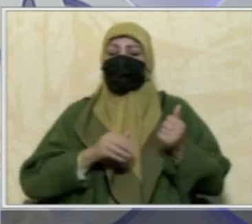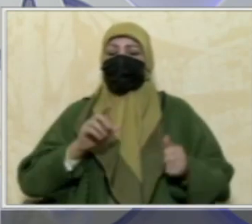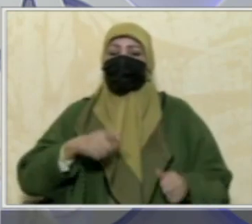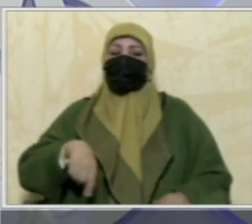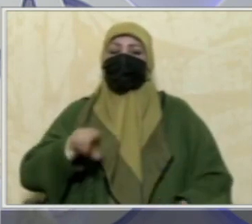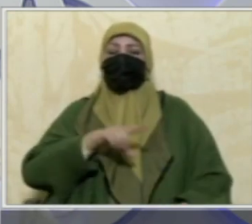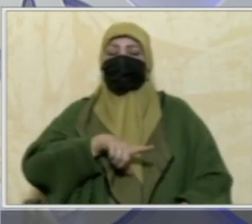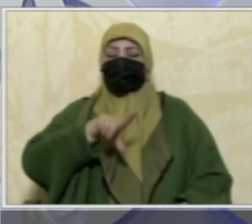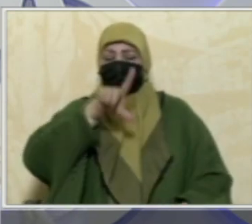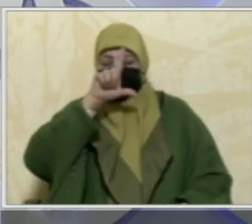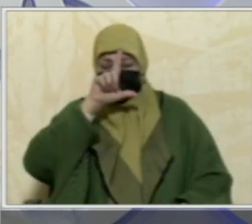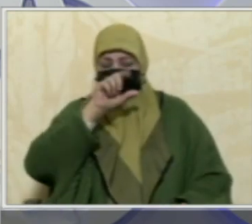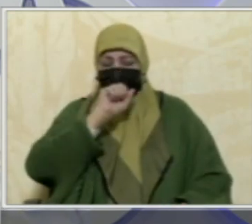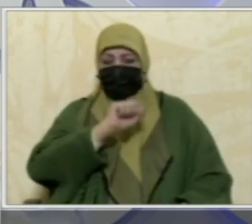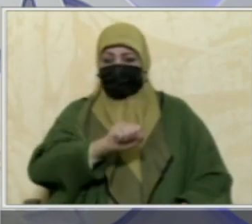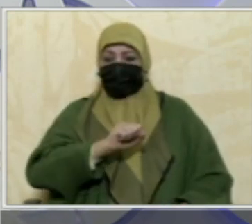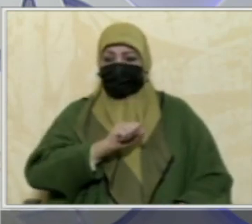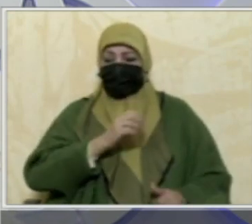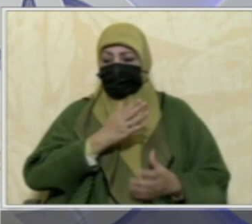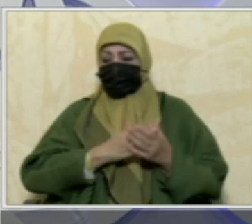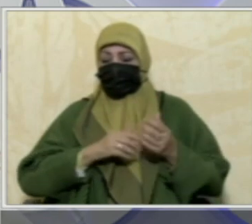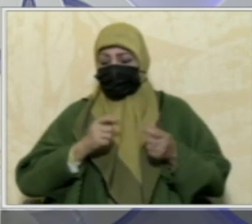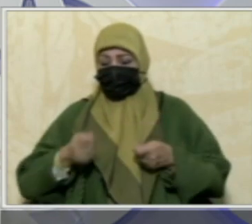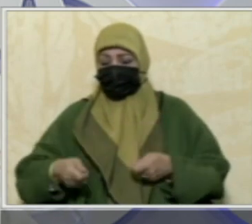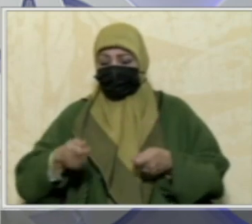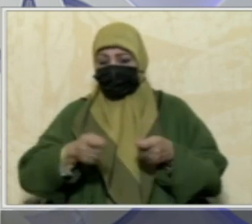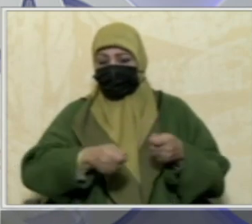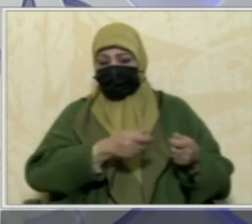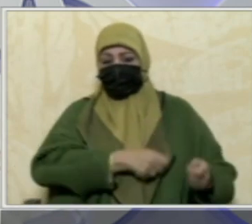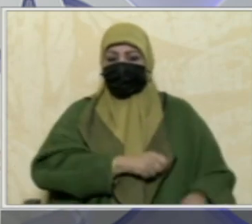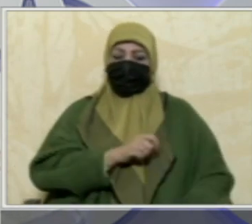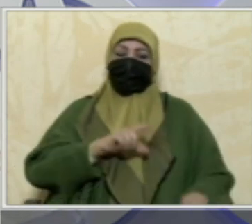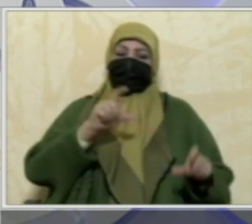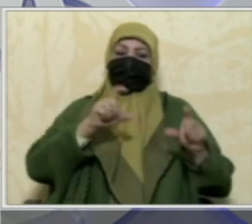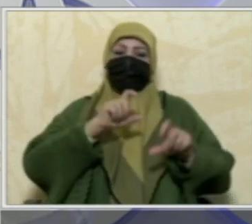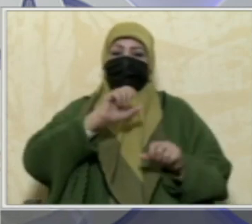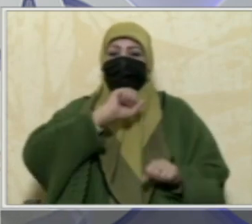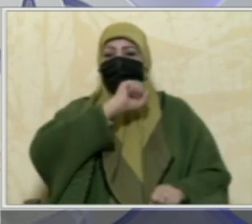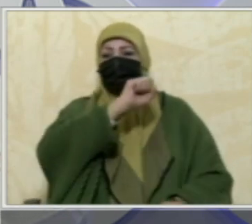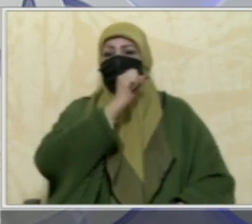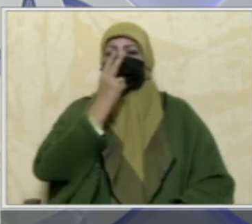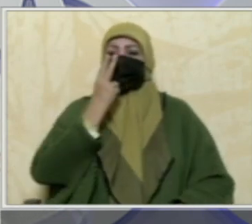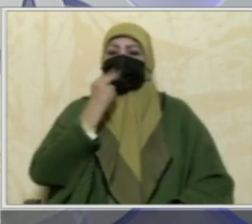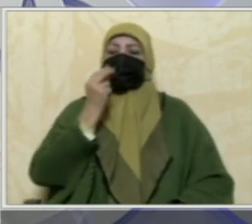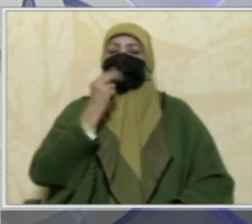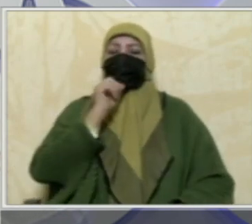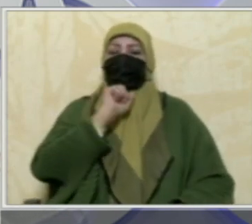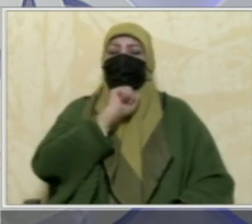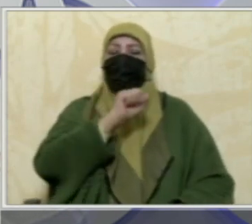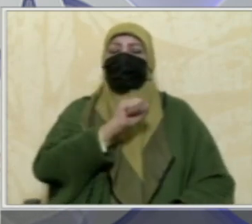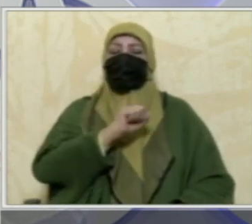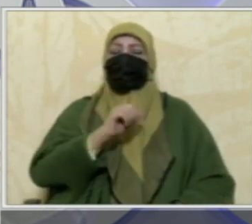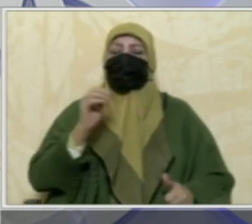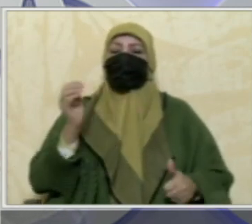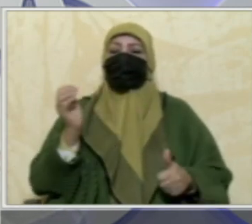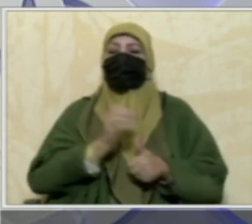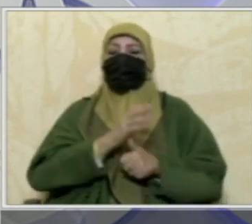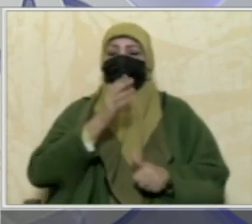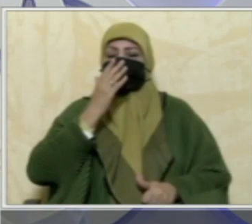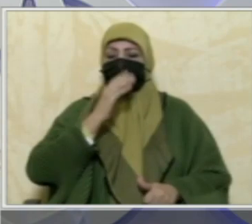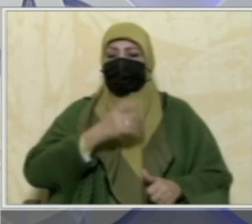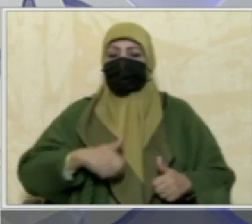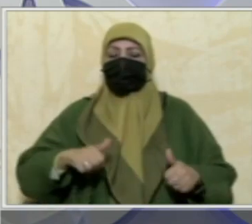اعطوها في ايديهم وبالتالي فمنحه الاولاد هديه لرب الاسره نعم اعطته الدوله